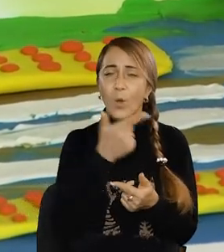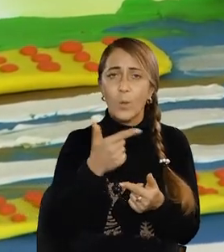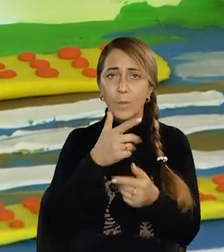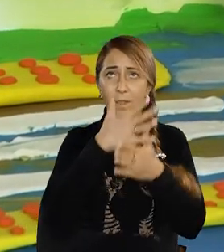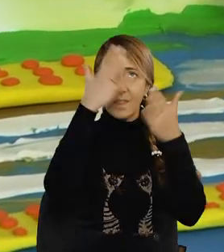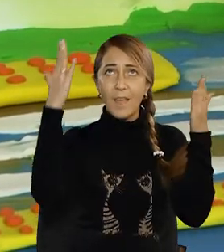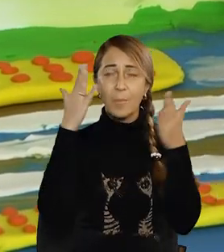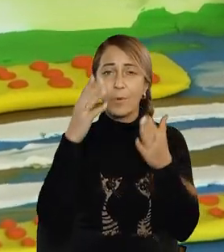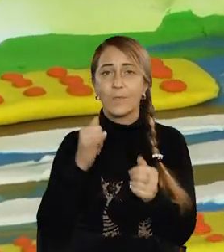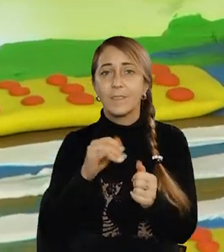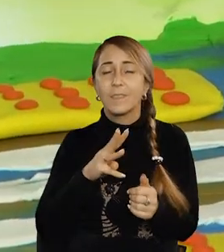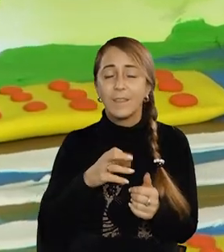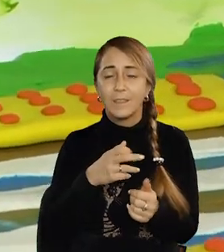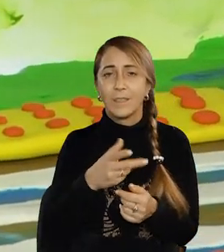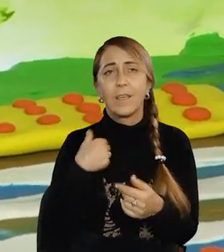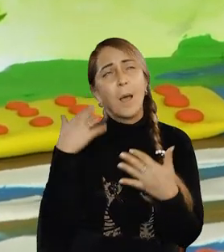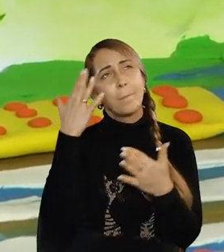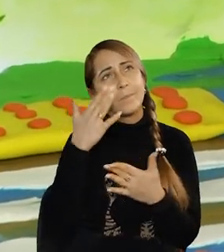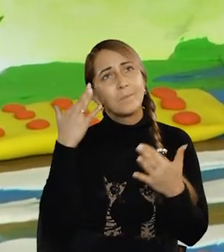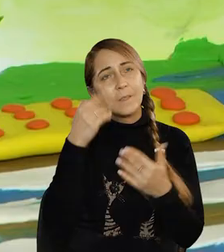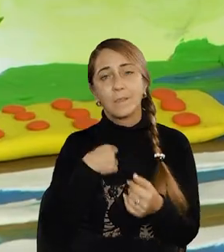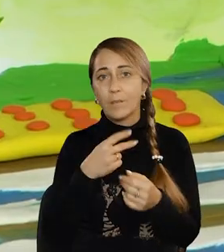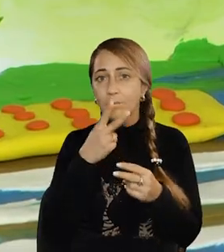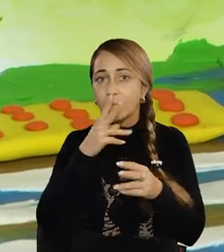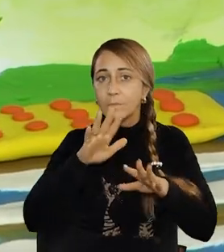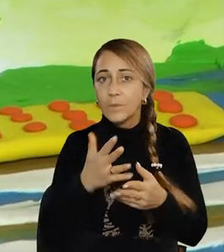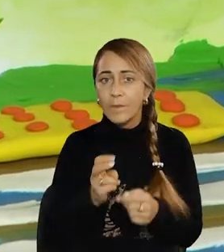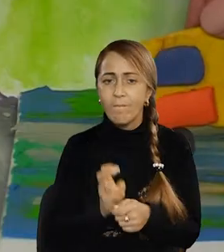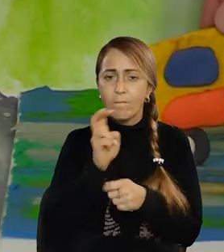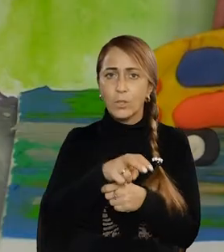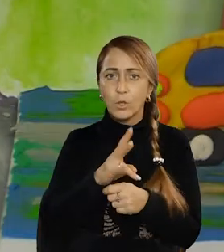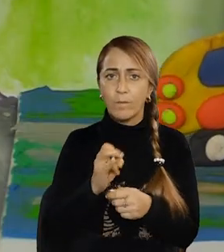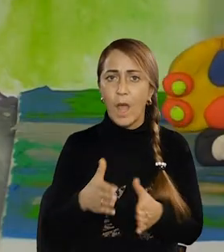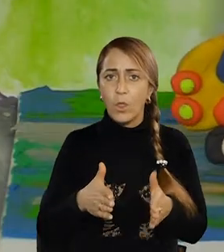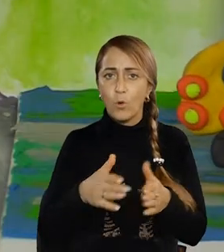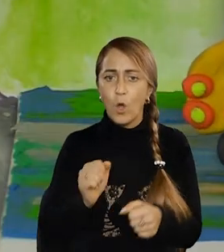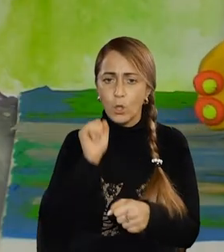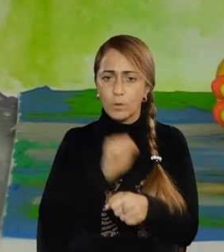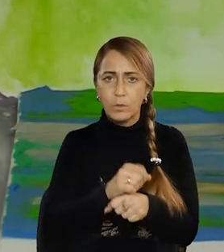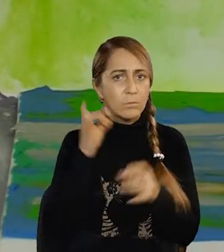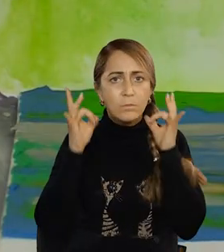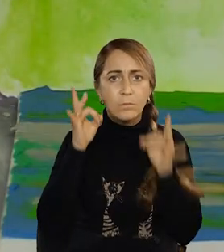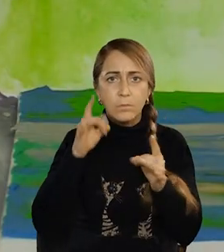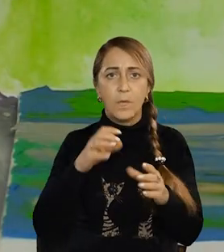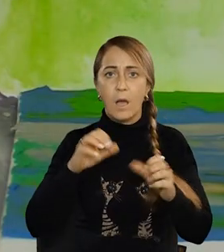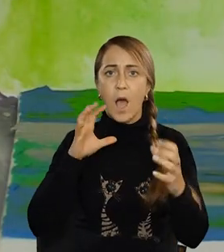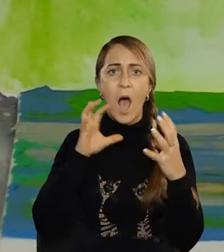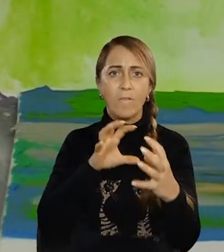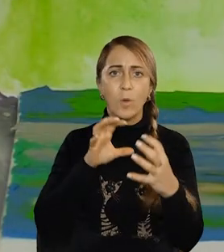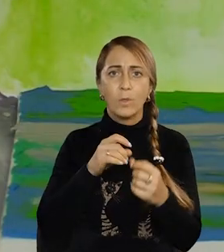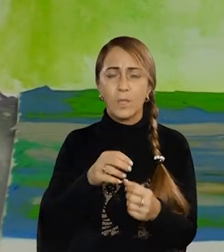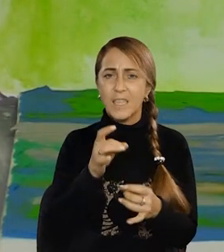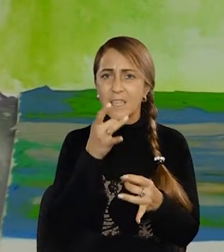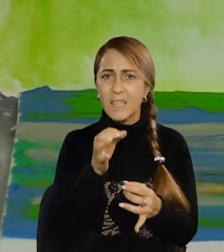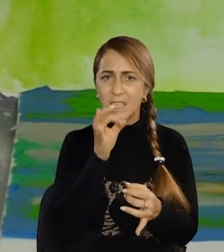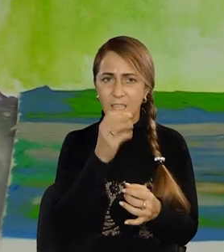небо. І так, замріявшись, я раптом вискочив на дорогу. Спинив мене гучний сигнал автомобіля та свист